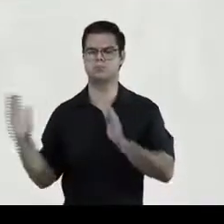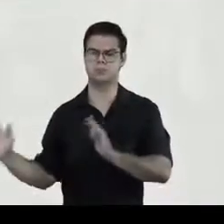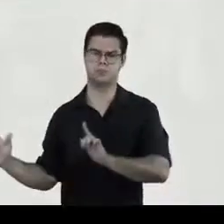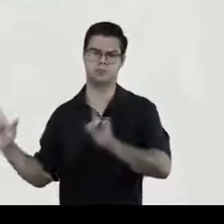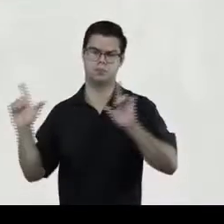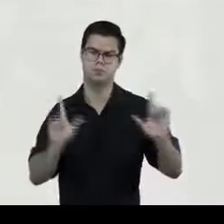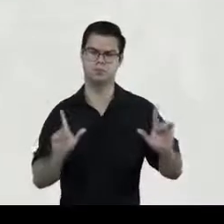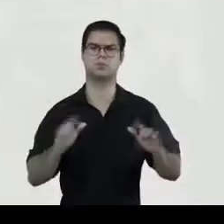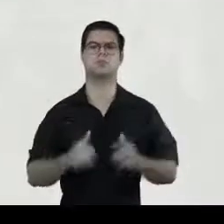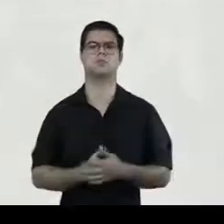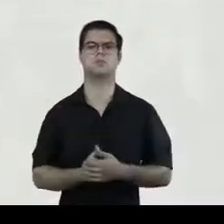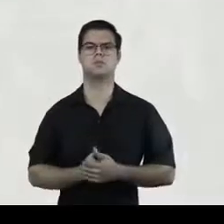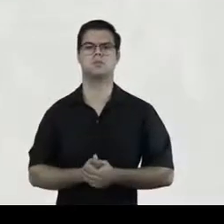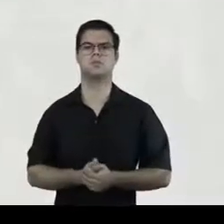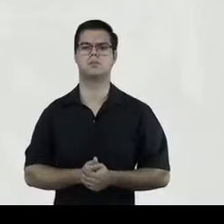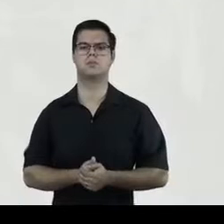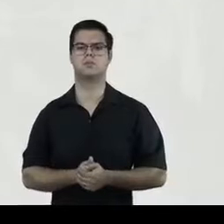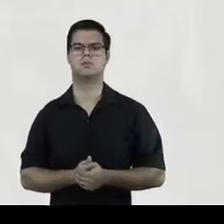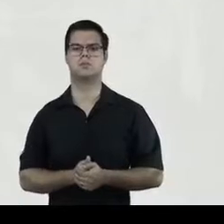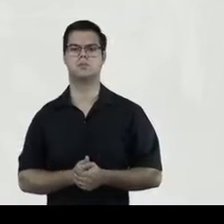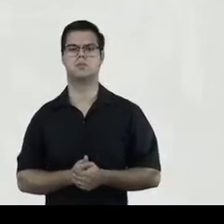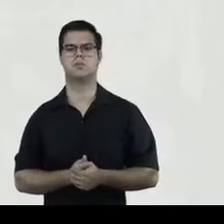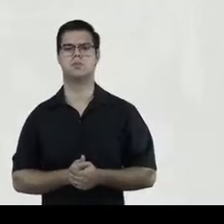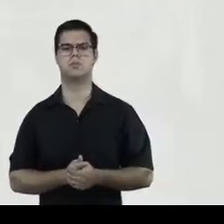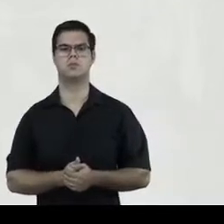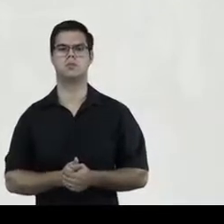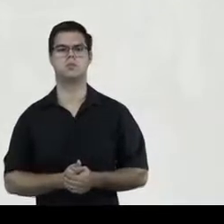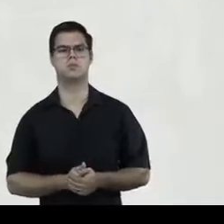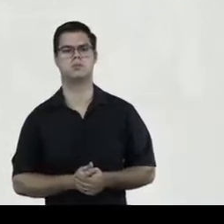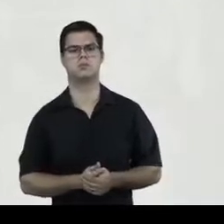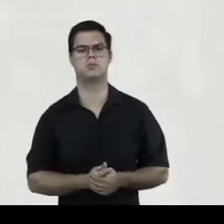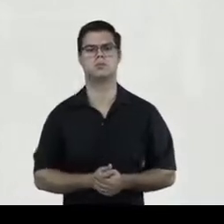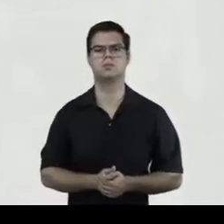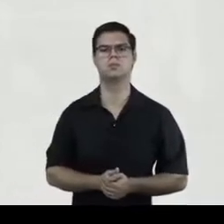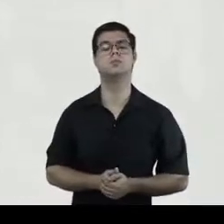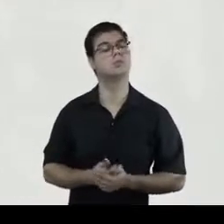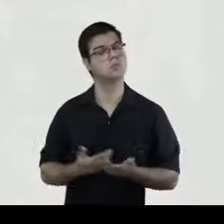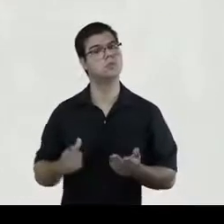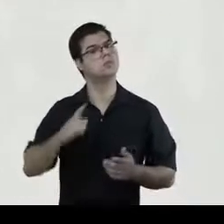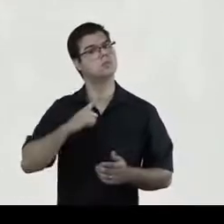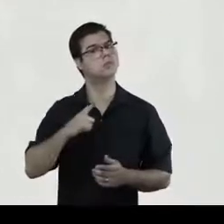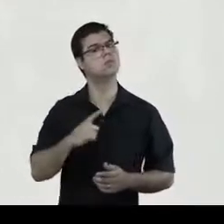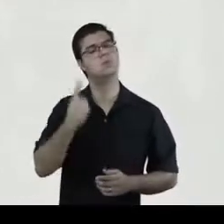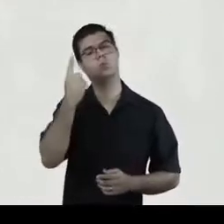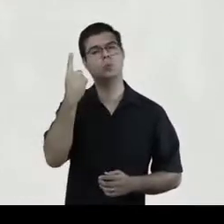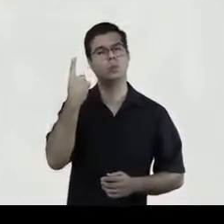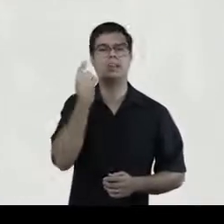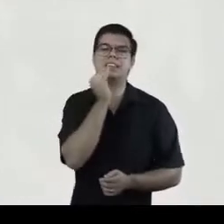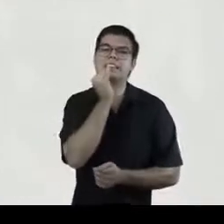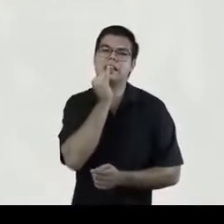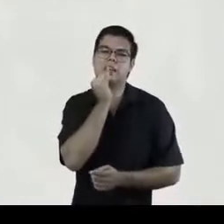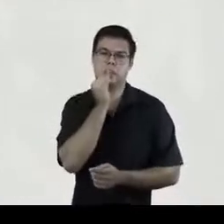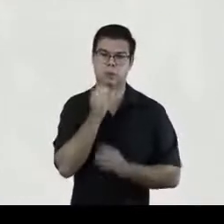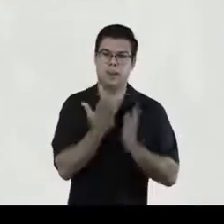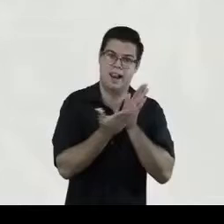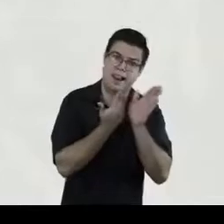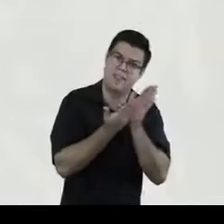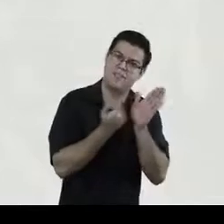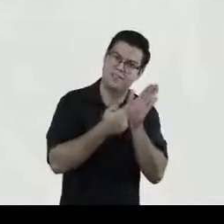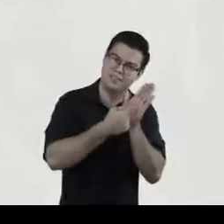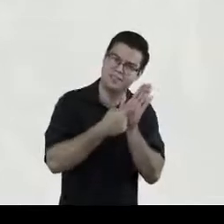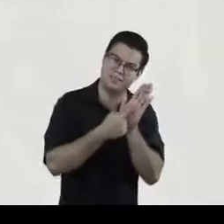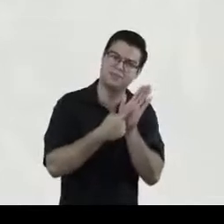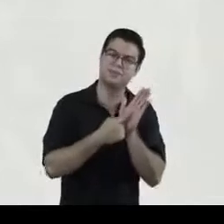Voilà. Owen Gingerich en a donné un exemple dans son livre sur le « Dérévolutionibus » de